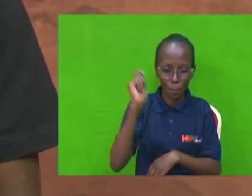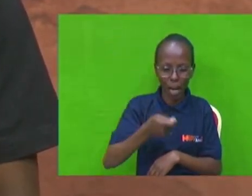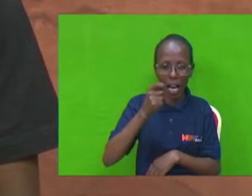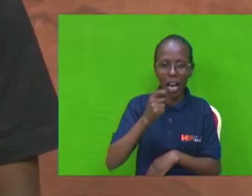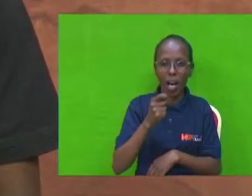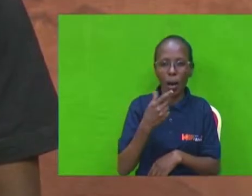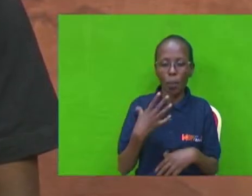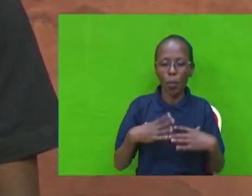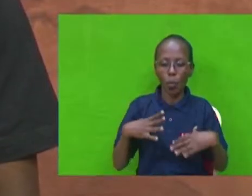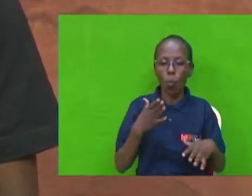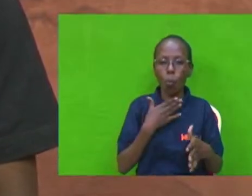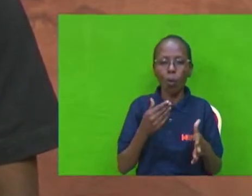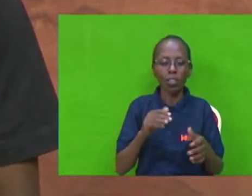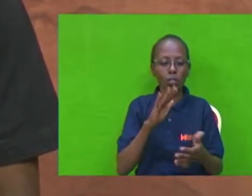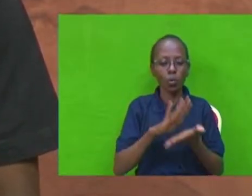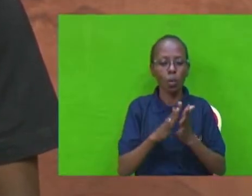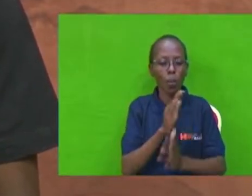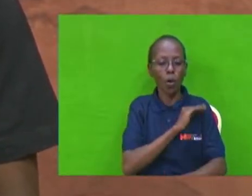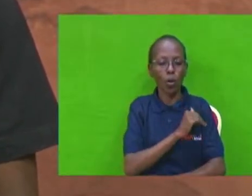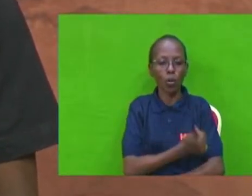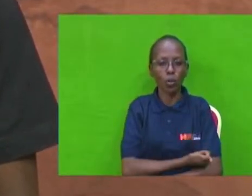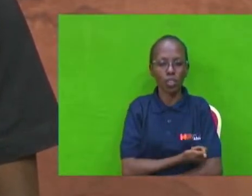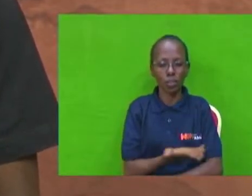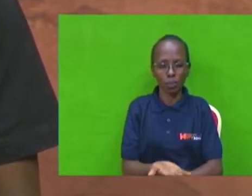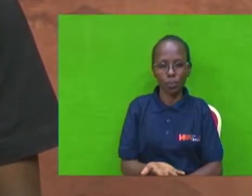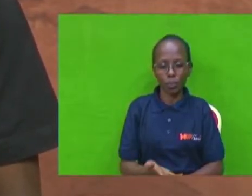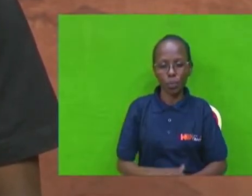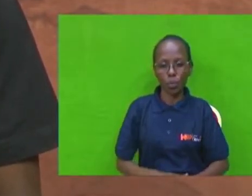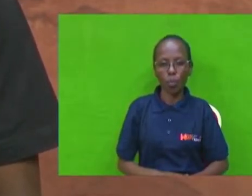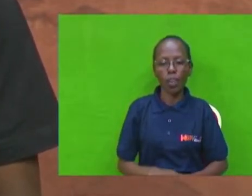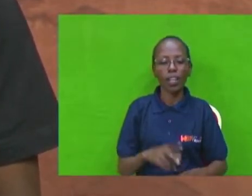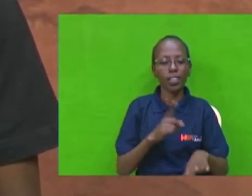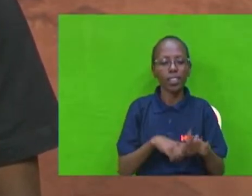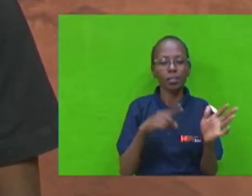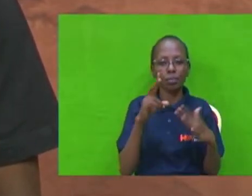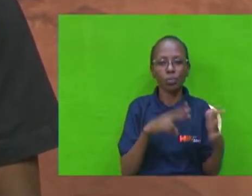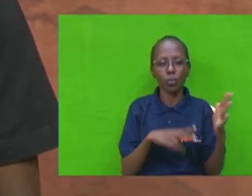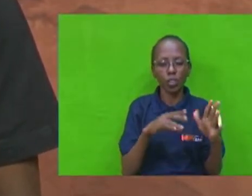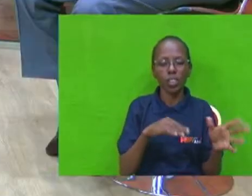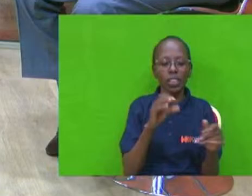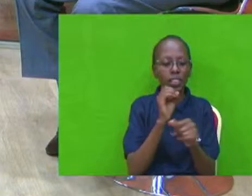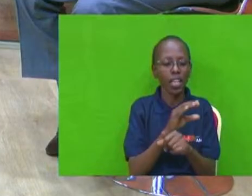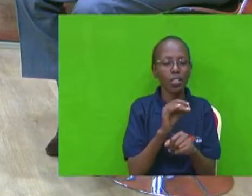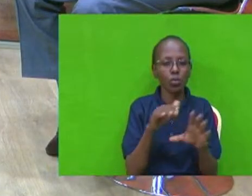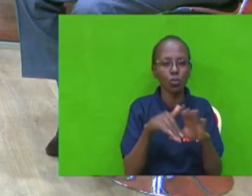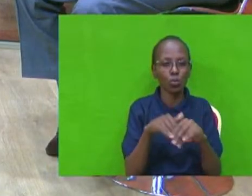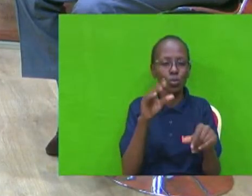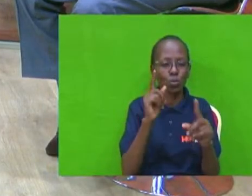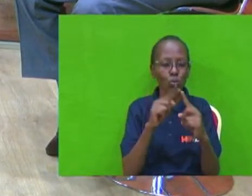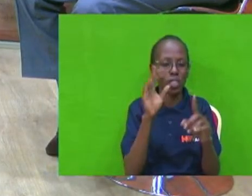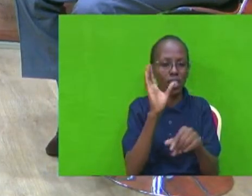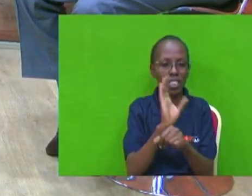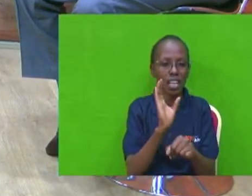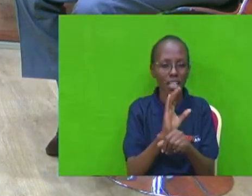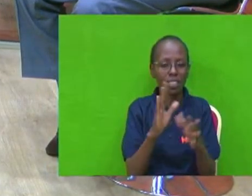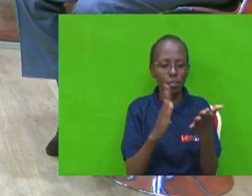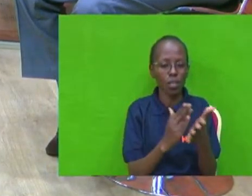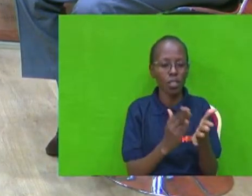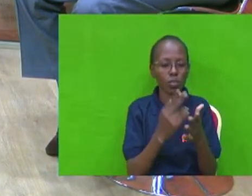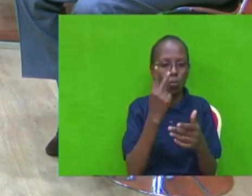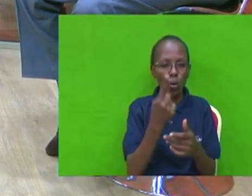stamp authority kule kibali. Dakika moja Mwalimu. Asante Mwalimu, ukisoma hiyo Council to the Church page 145 paragraph